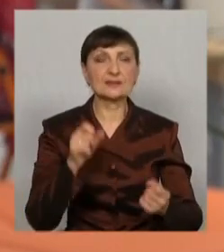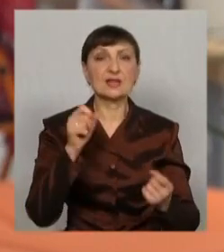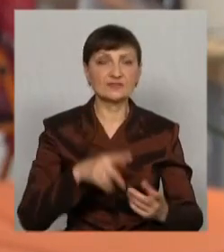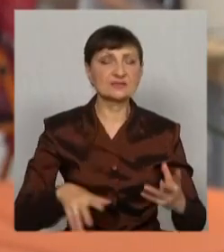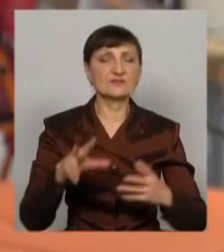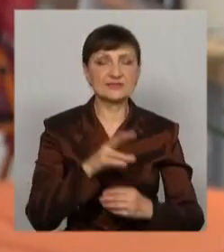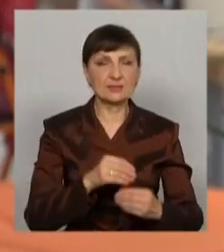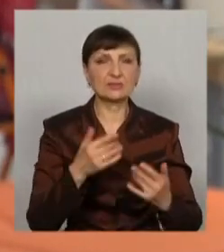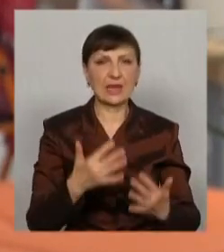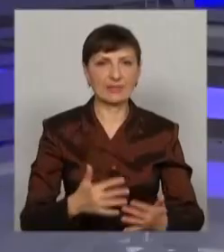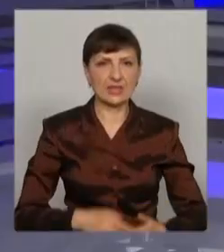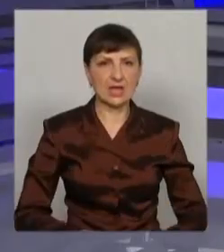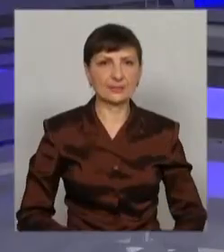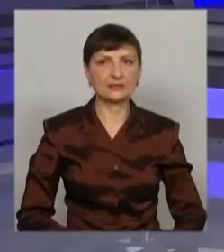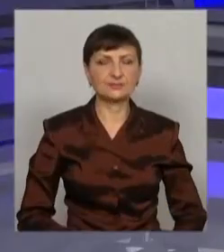требованиям программы.